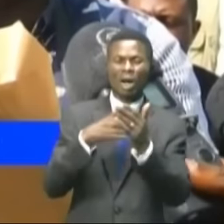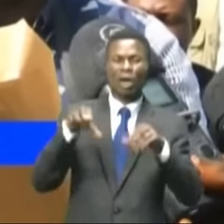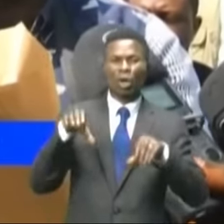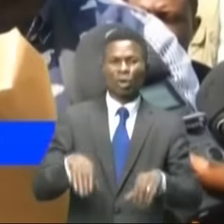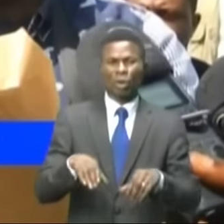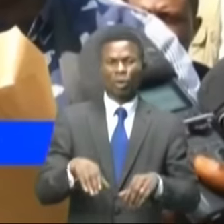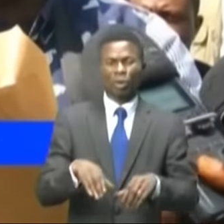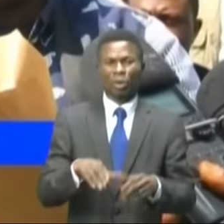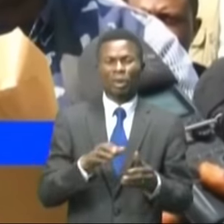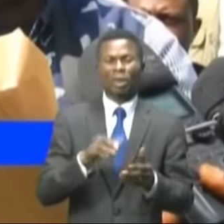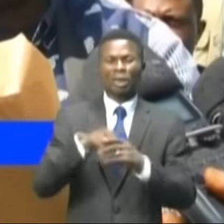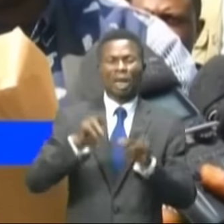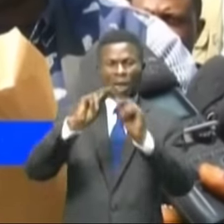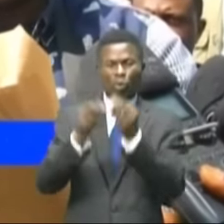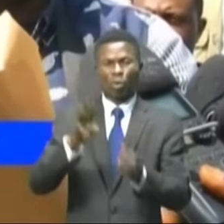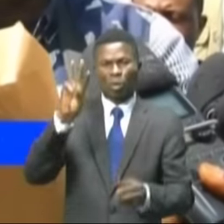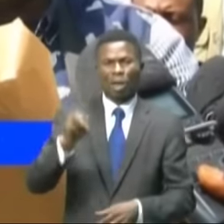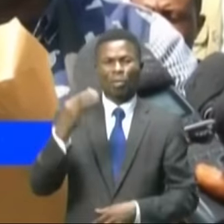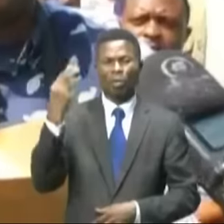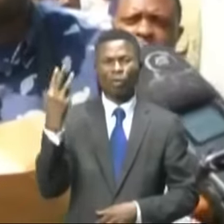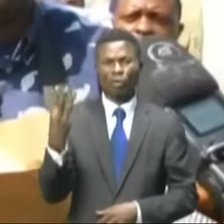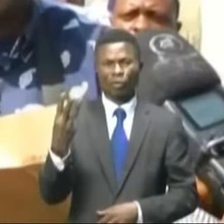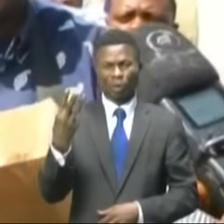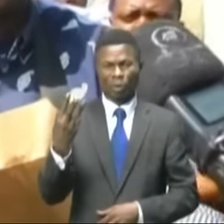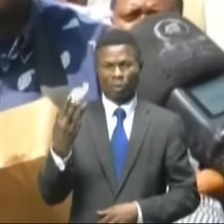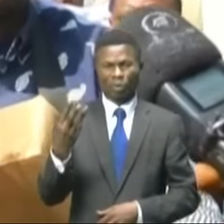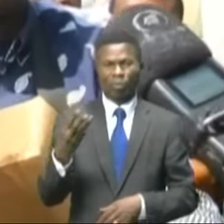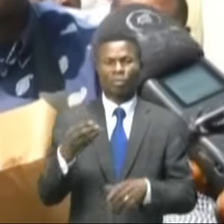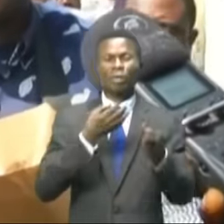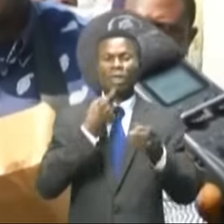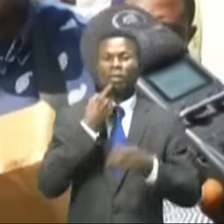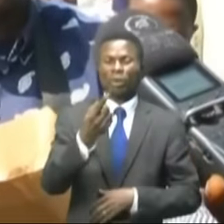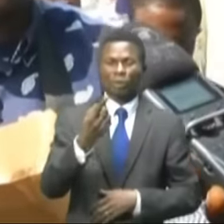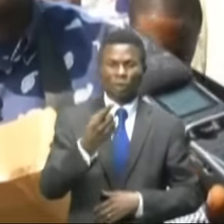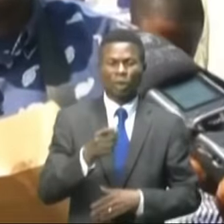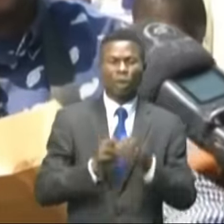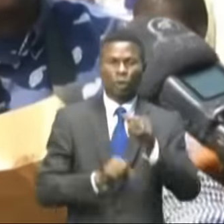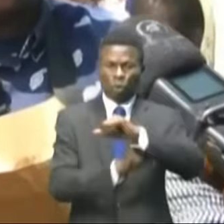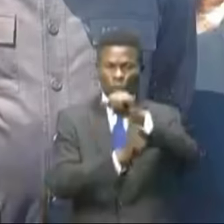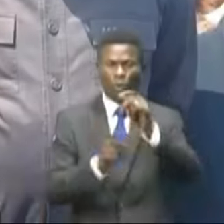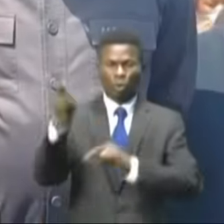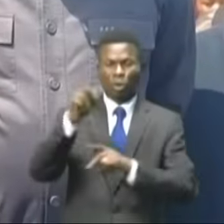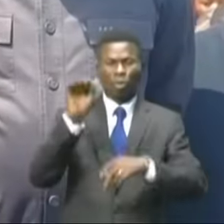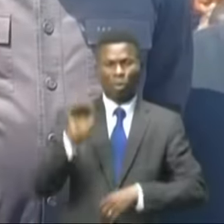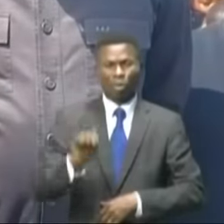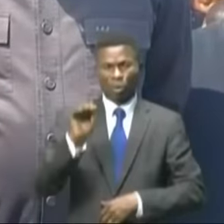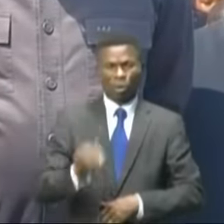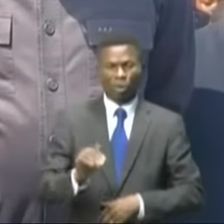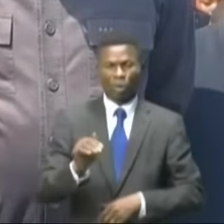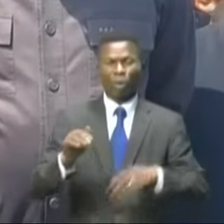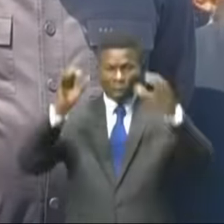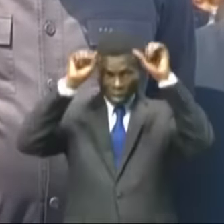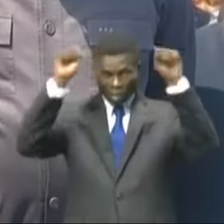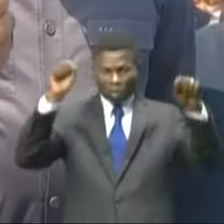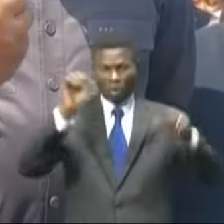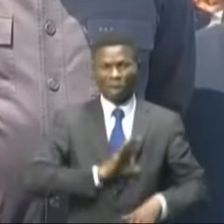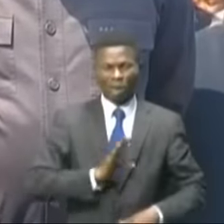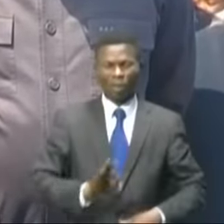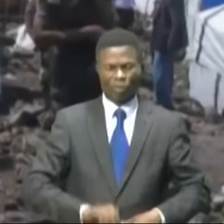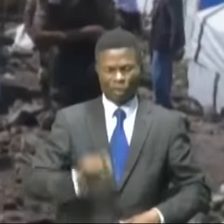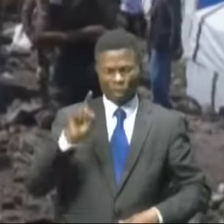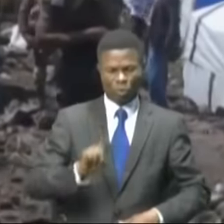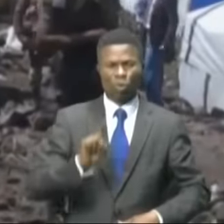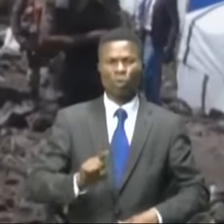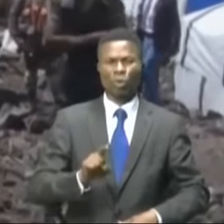à travers le M23 Bardière. Il a exprimé le soutien du peuple pygmée au chef de l'État Félix-Antoine Tshisekedi